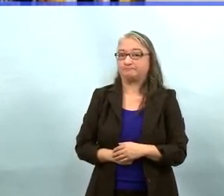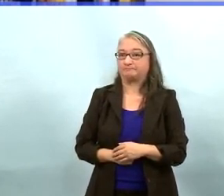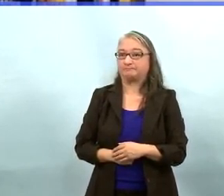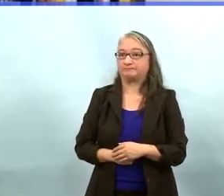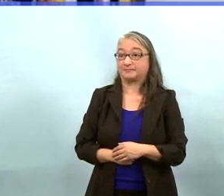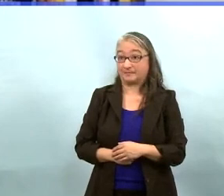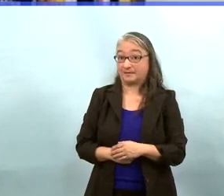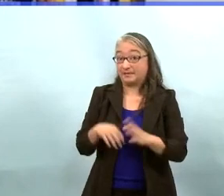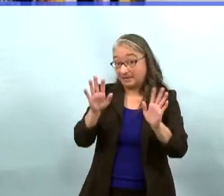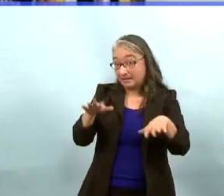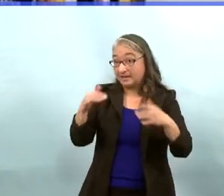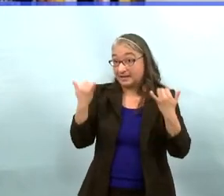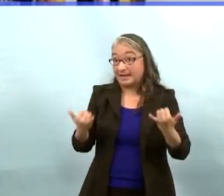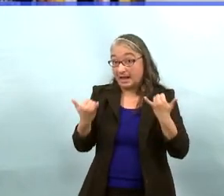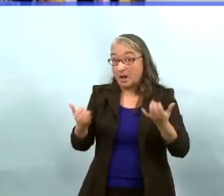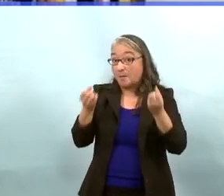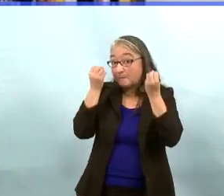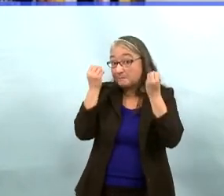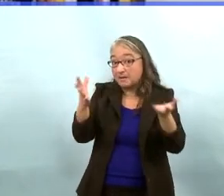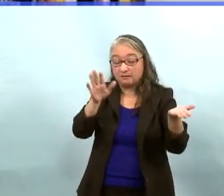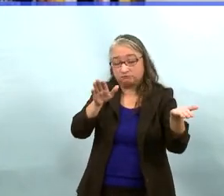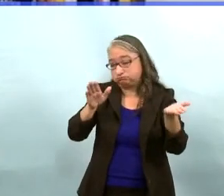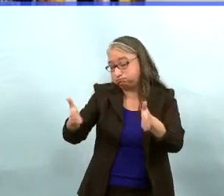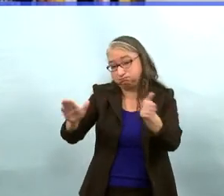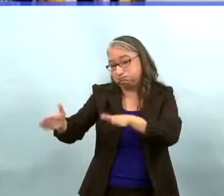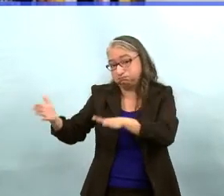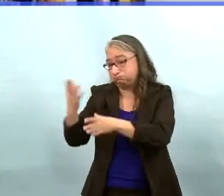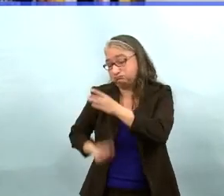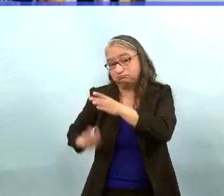Alors, pourriez-vous commenter sur le nombre de décès